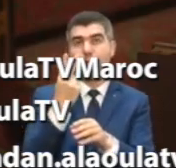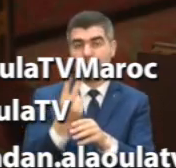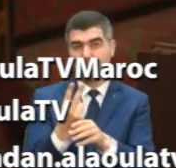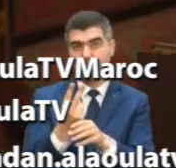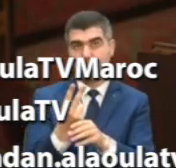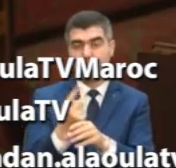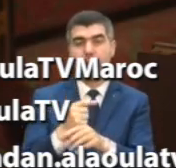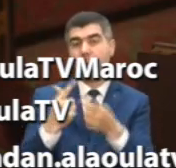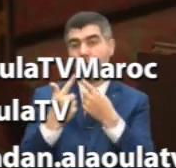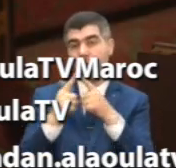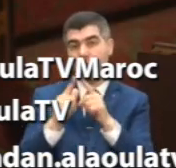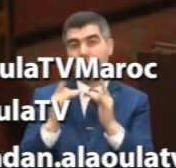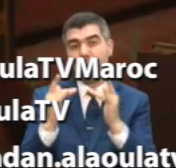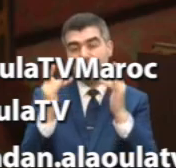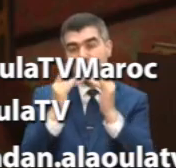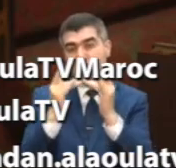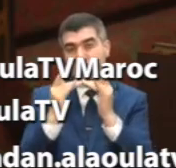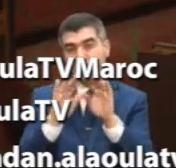عدد الداخليات